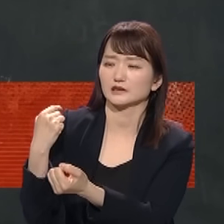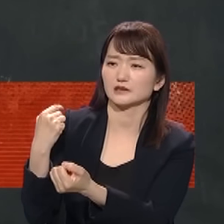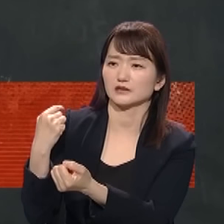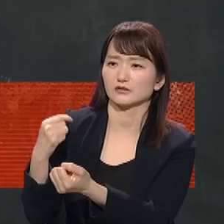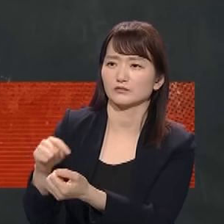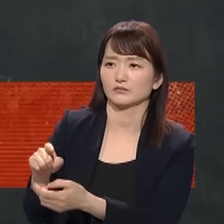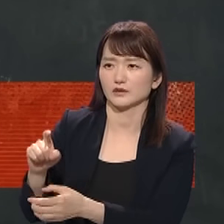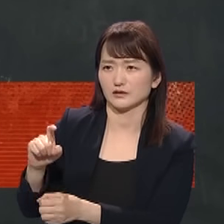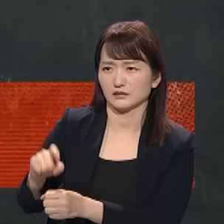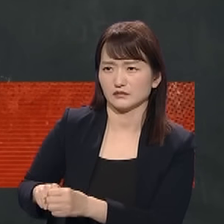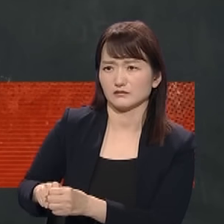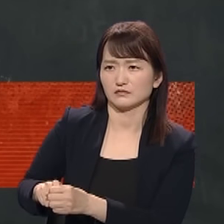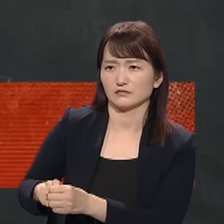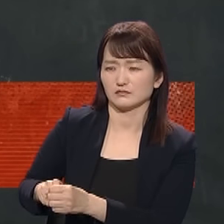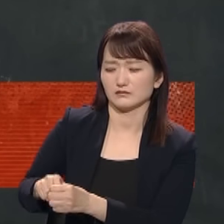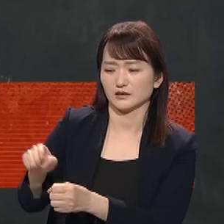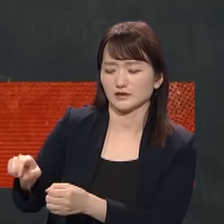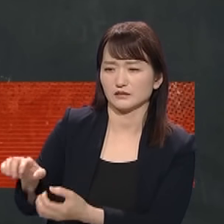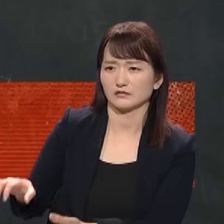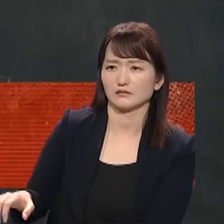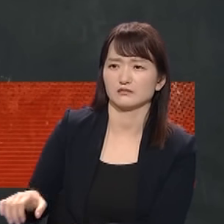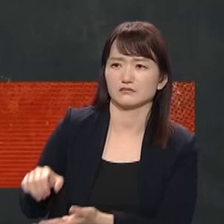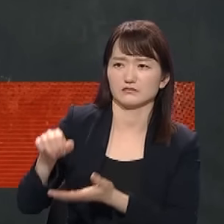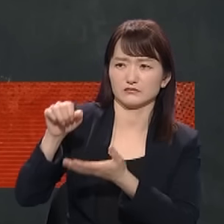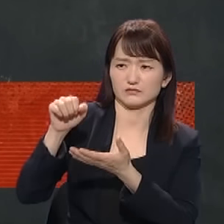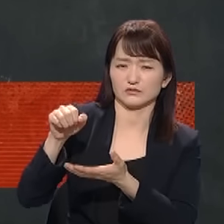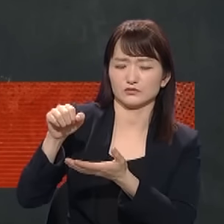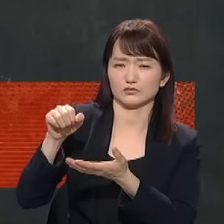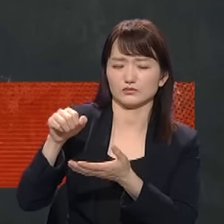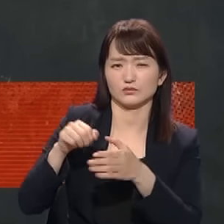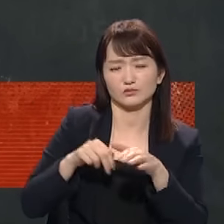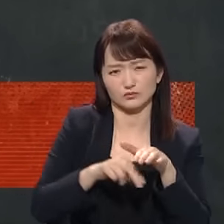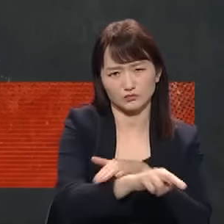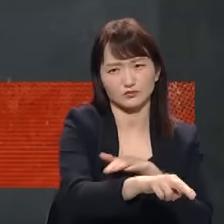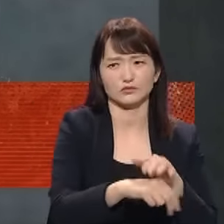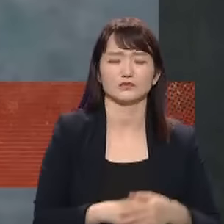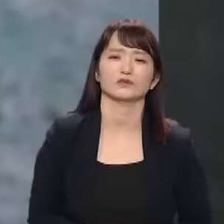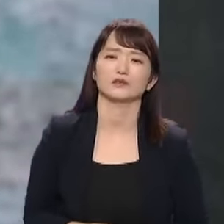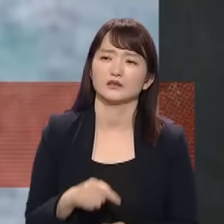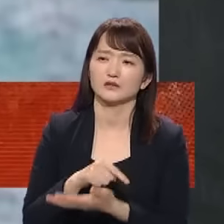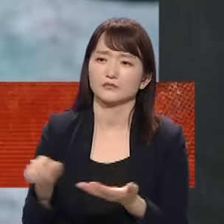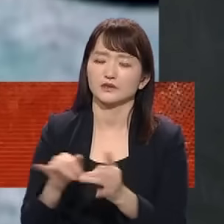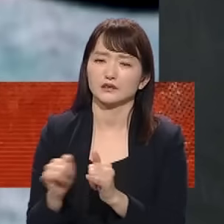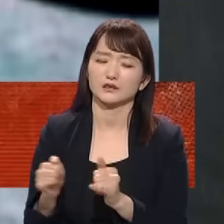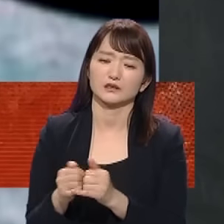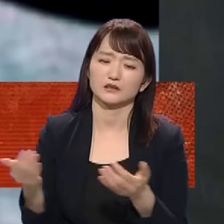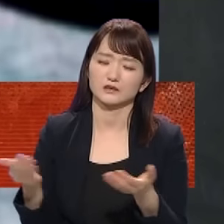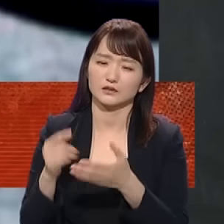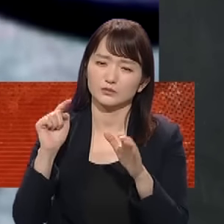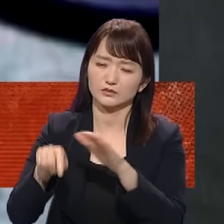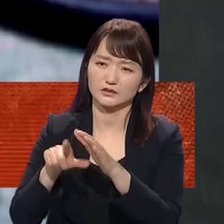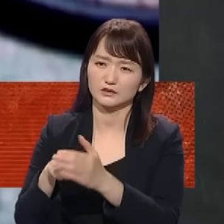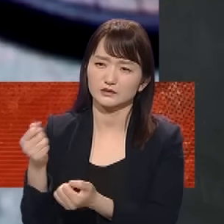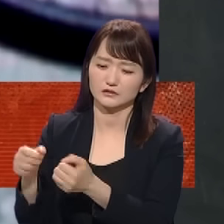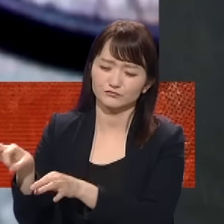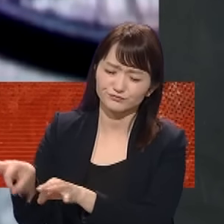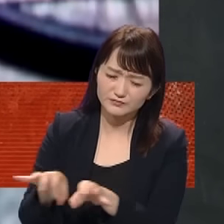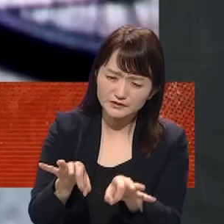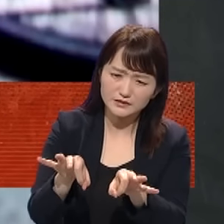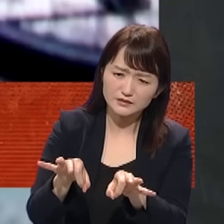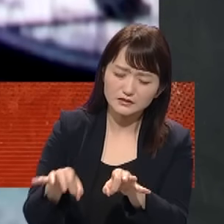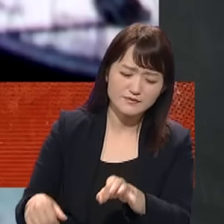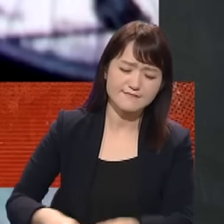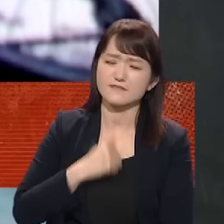훔쳐간 겁니다. 아, 저거구나. 예, 피해자가 이거 출퇴근용으로 쓰던 자전거였는데 너무 화가 나서 제보를 하게 됐다고